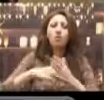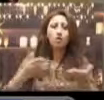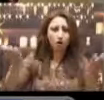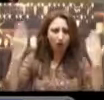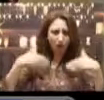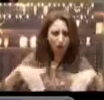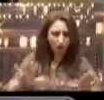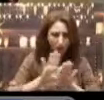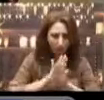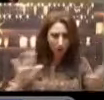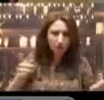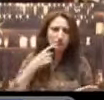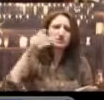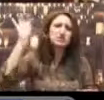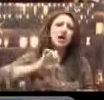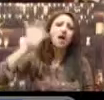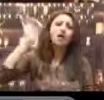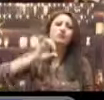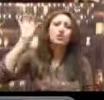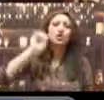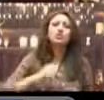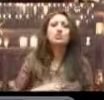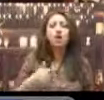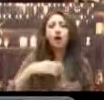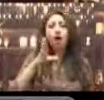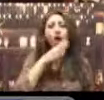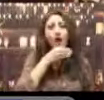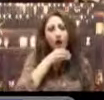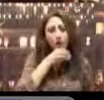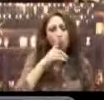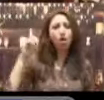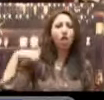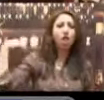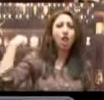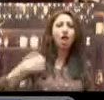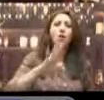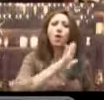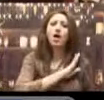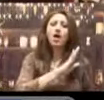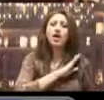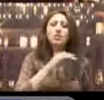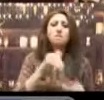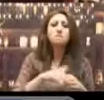يعني. والدي اللي هو اسماعيل ناجي اللي هو جيش متقاعد،